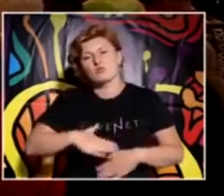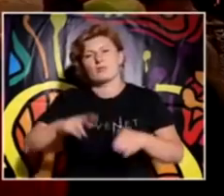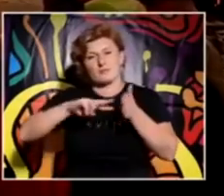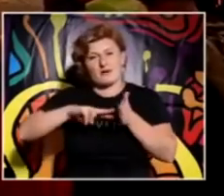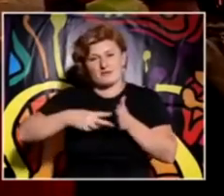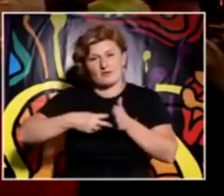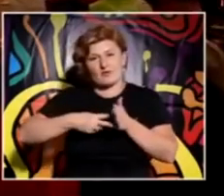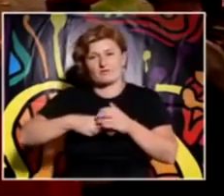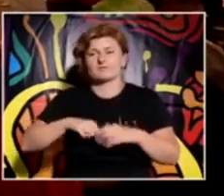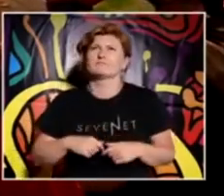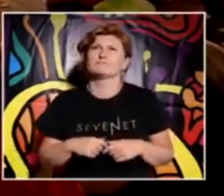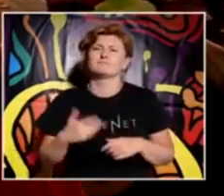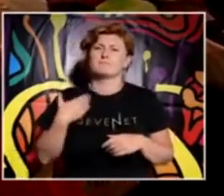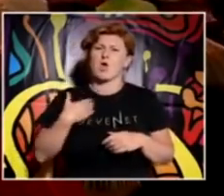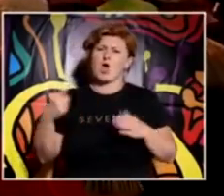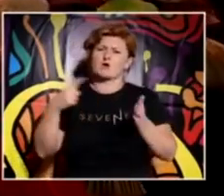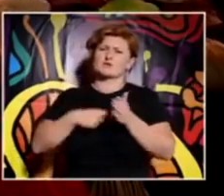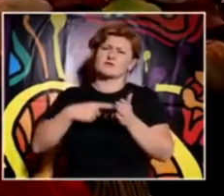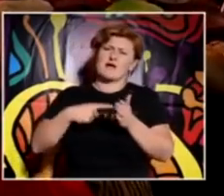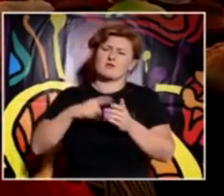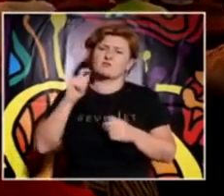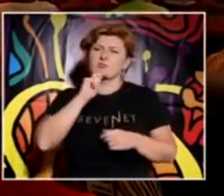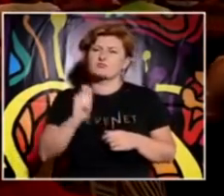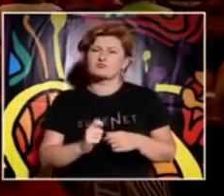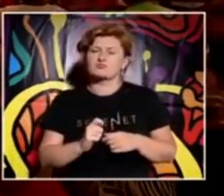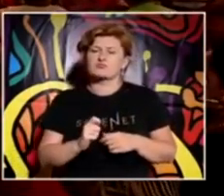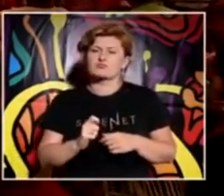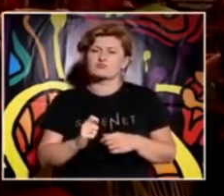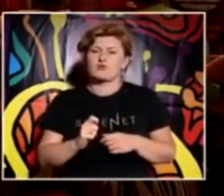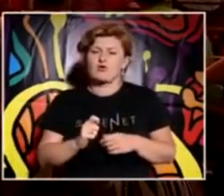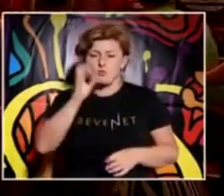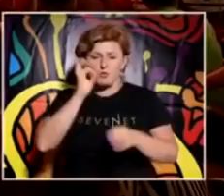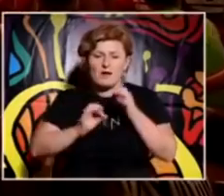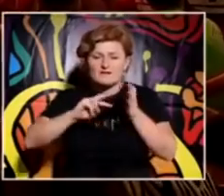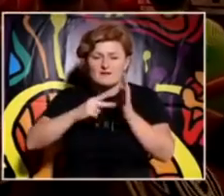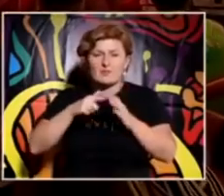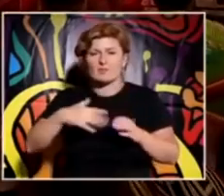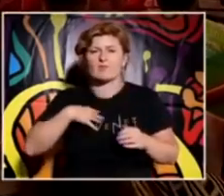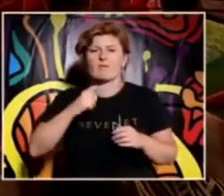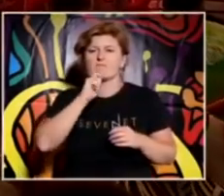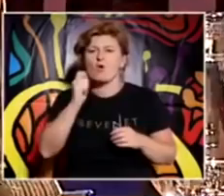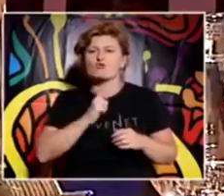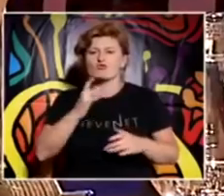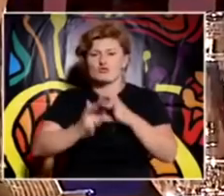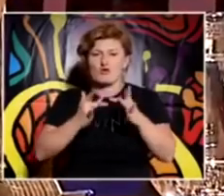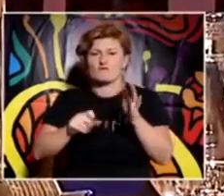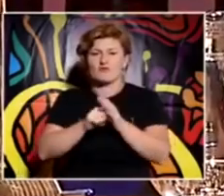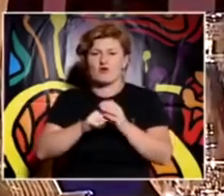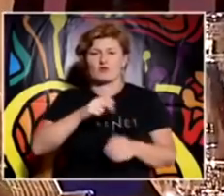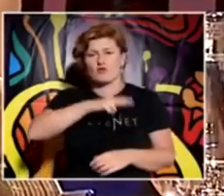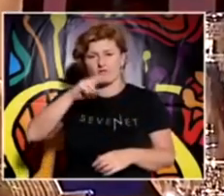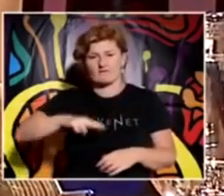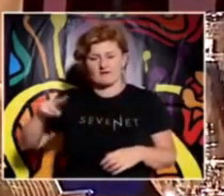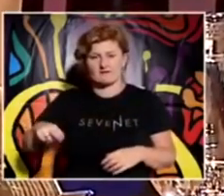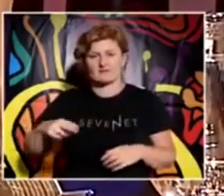taką ostatnią podróżą, którą miałam zaplanowaną od deski do deski, była rowerowa podróż do Norwegii. Planowaliśmy